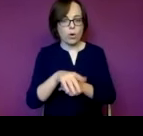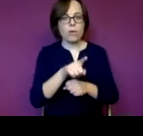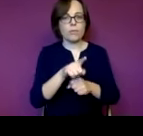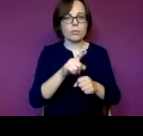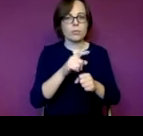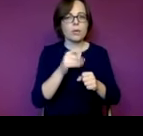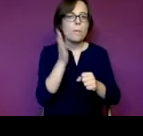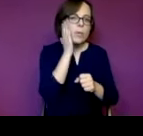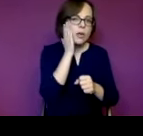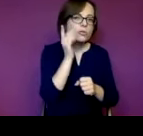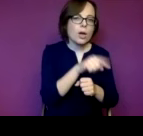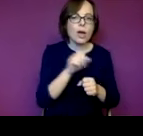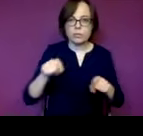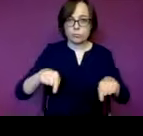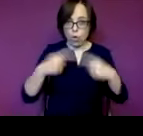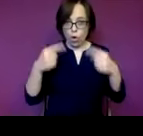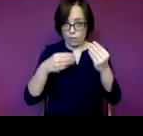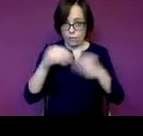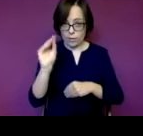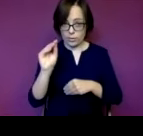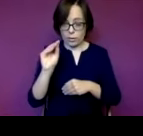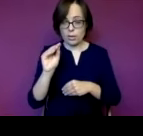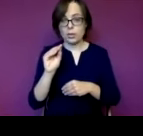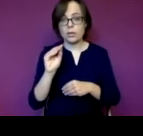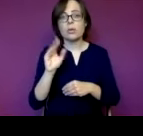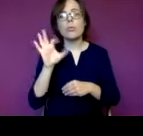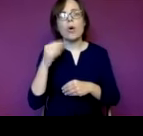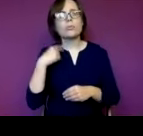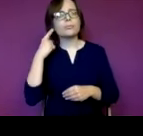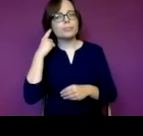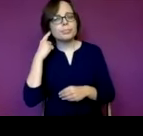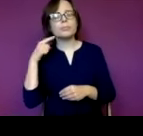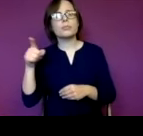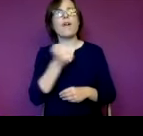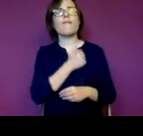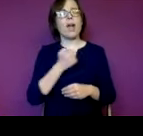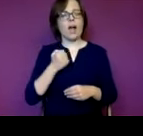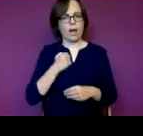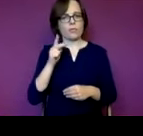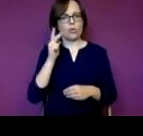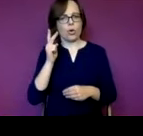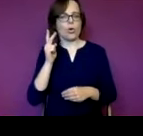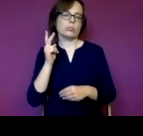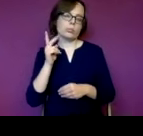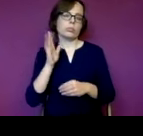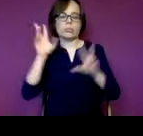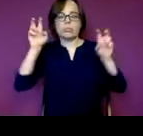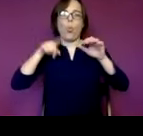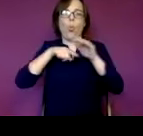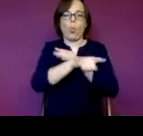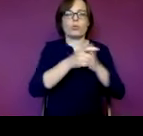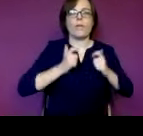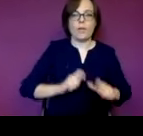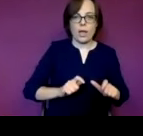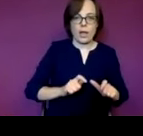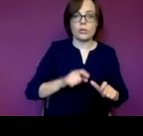różnych mieszkańców wsi? No bo słyszeliśmy takie głosy o tym, że ci warszawiacy, powiedzmy, uciekający na wieś, budzili